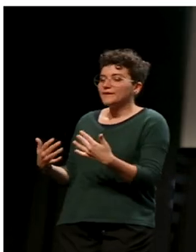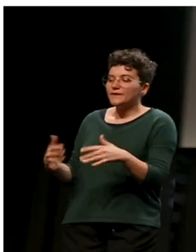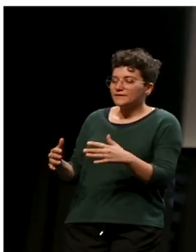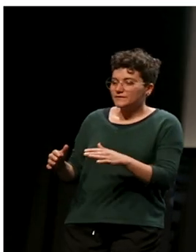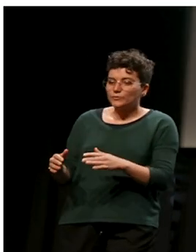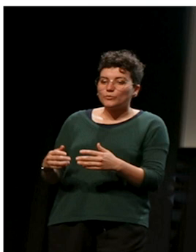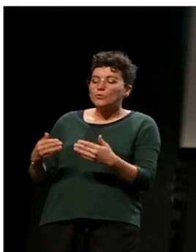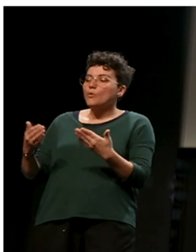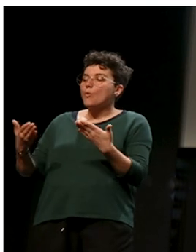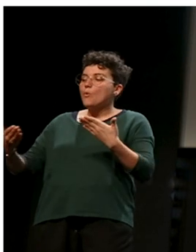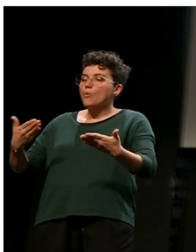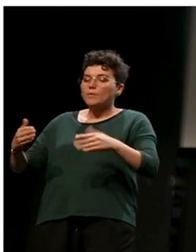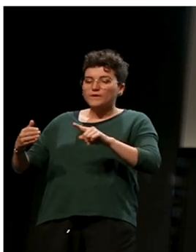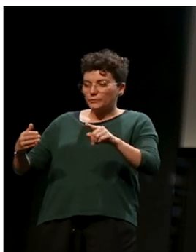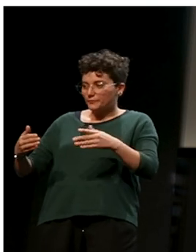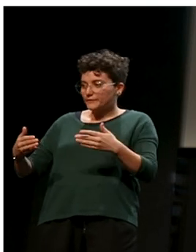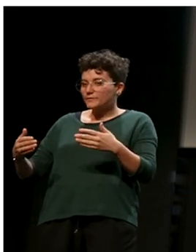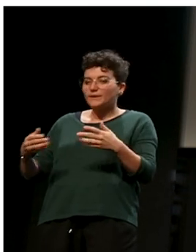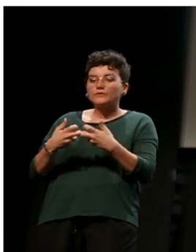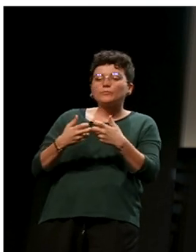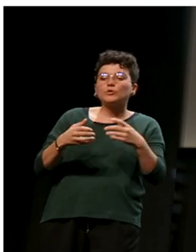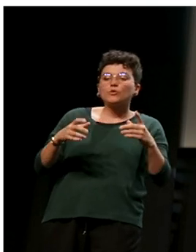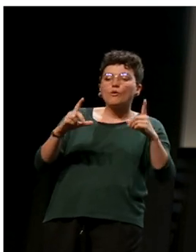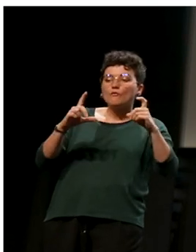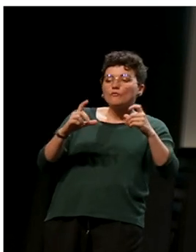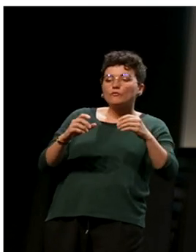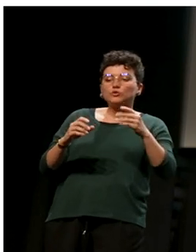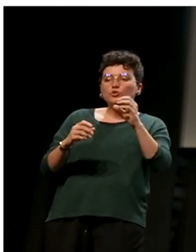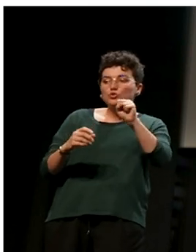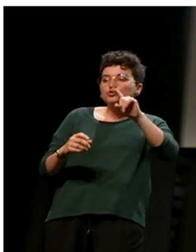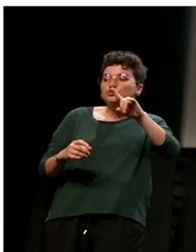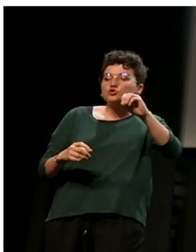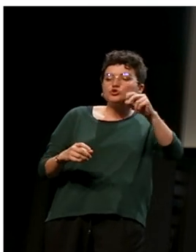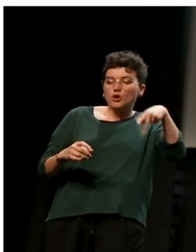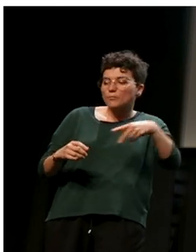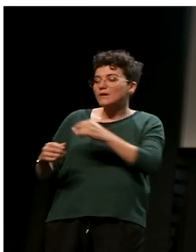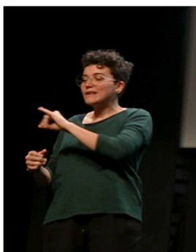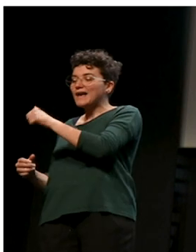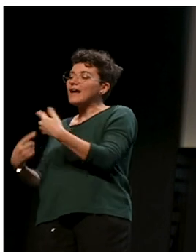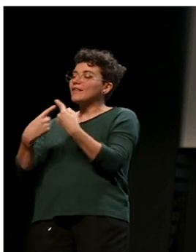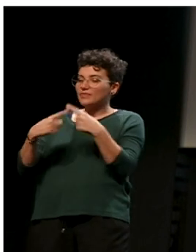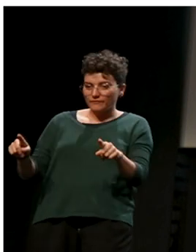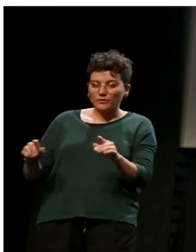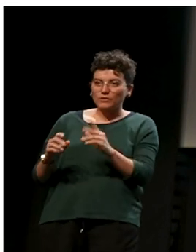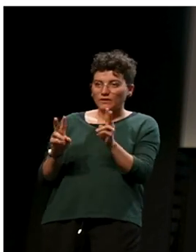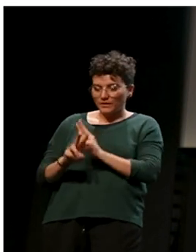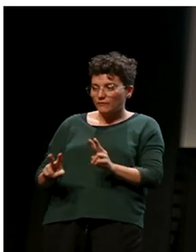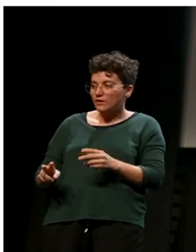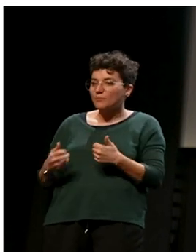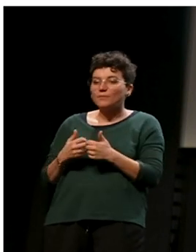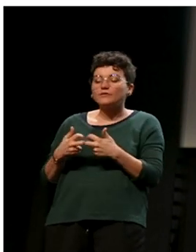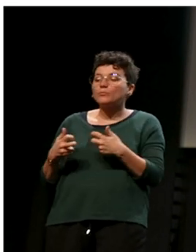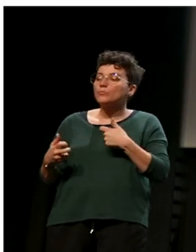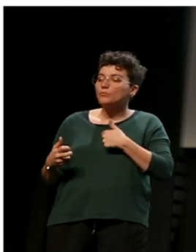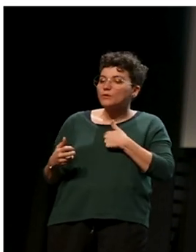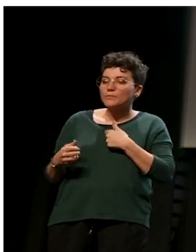Alors, une IA, c'est pas comme la baguette de Photoshop, parce qu'à un moment, peut-être que vous aurez envie de nous le dire. Et surtout, là, comme vous me voyez présentement, je parle pas pour mode ou quoi